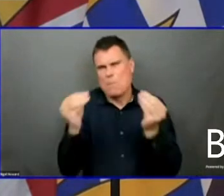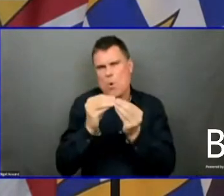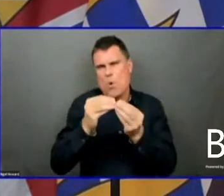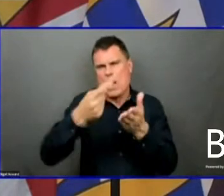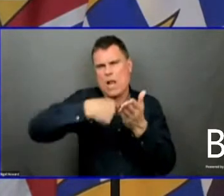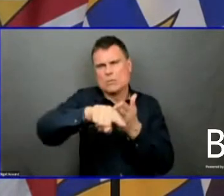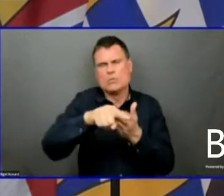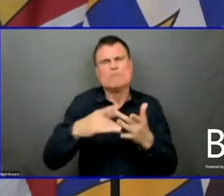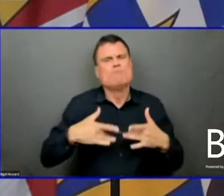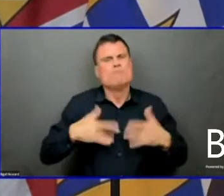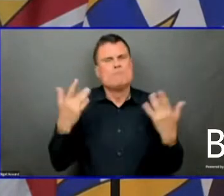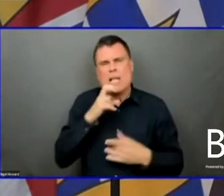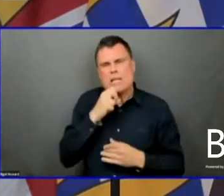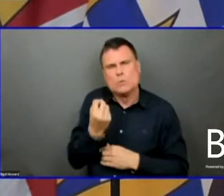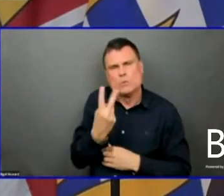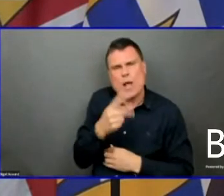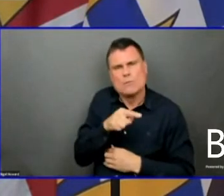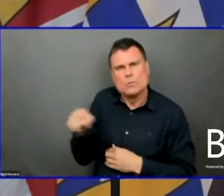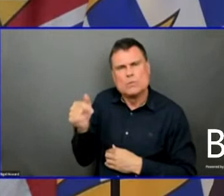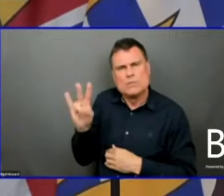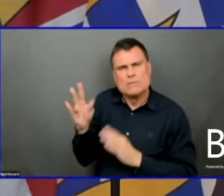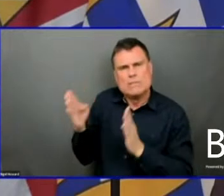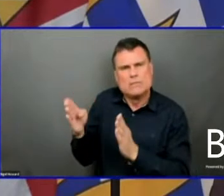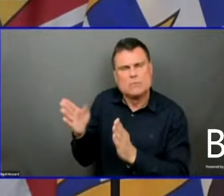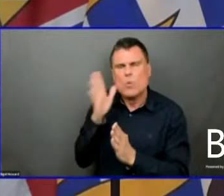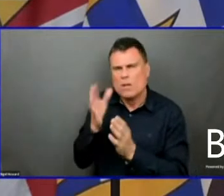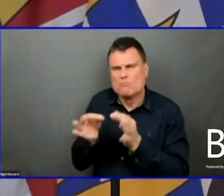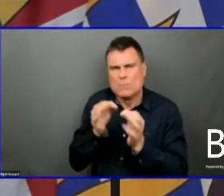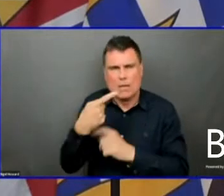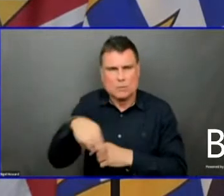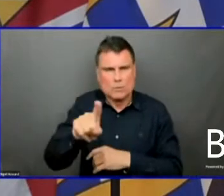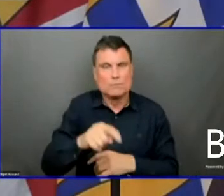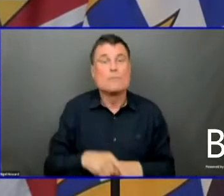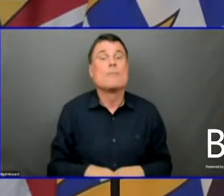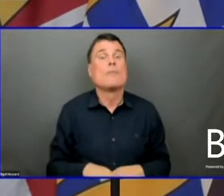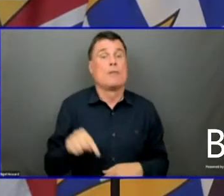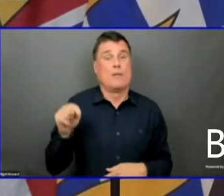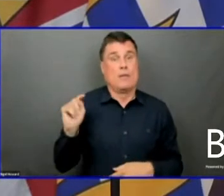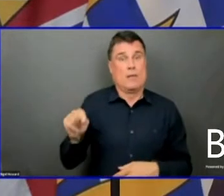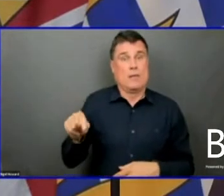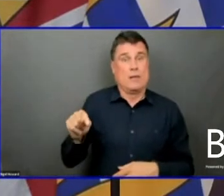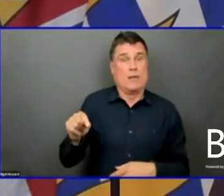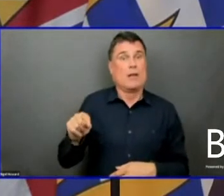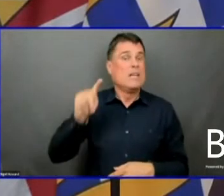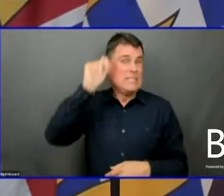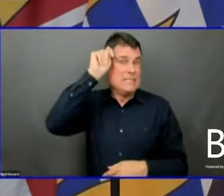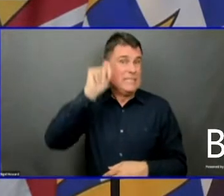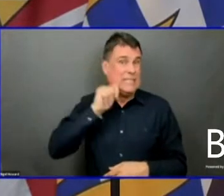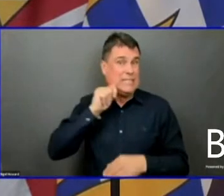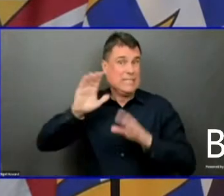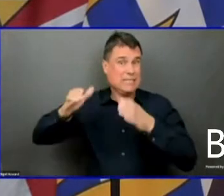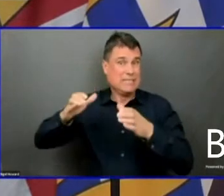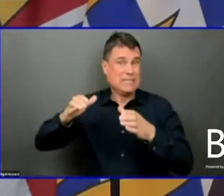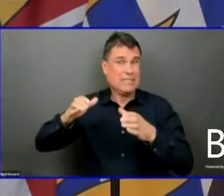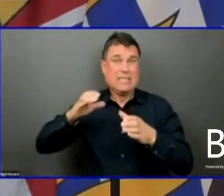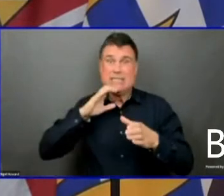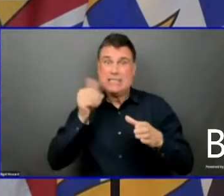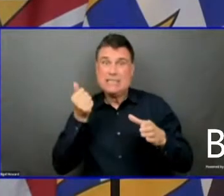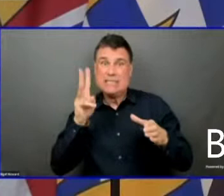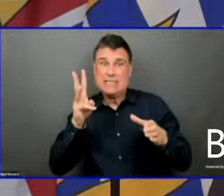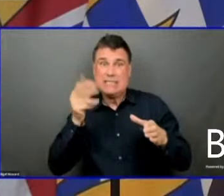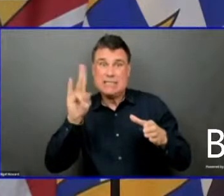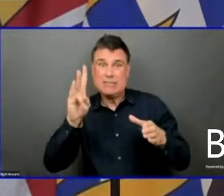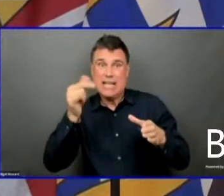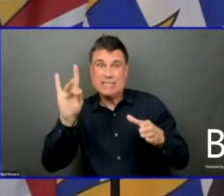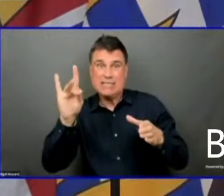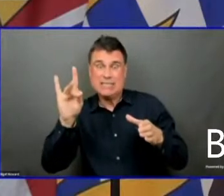始会给大家更多的信息特别是那些16岁17岁的那些孩子们，这个